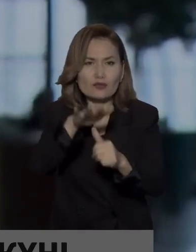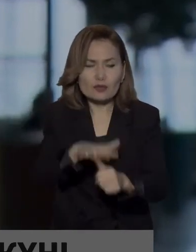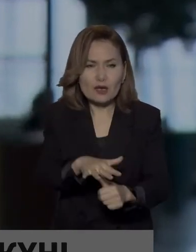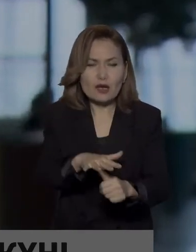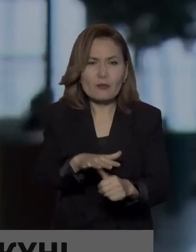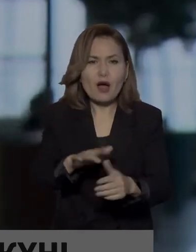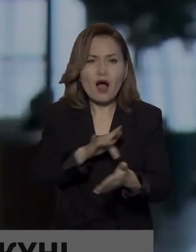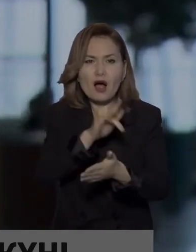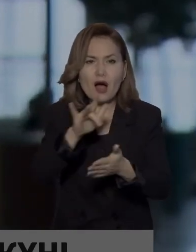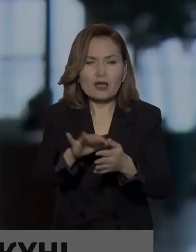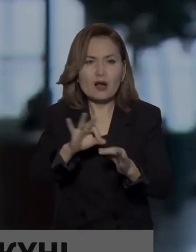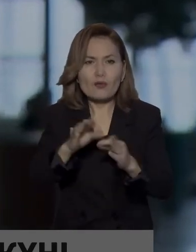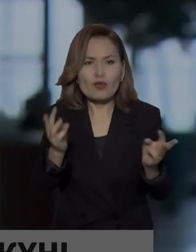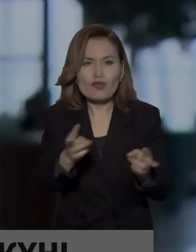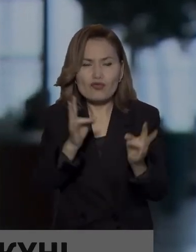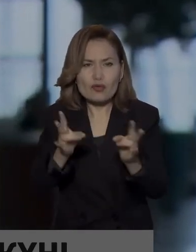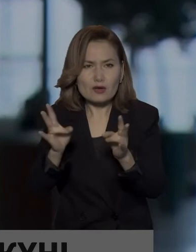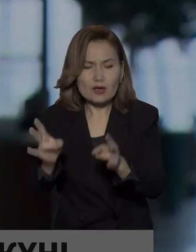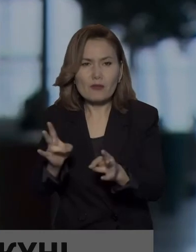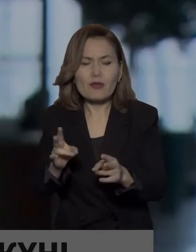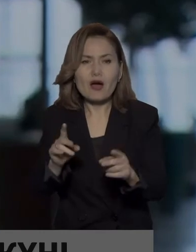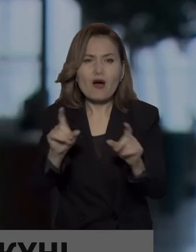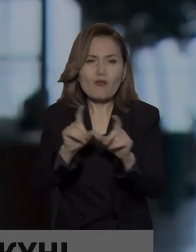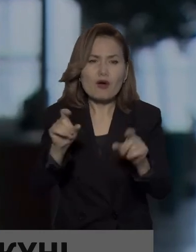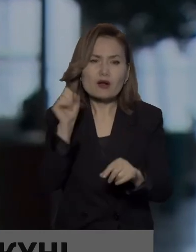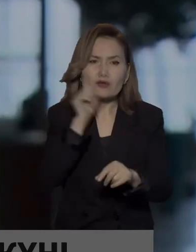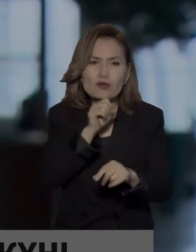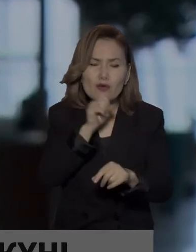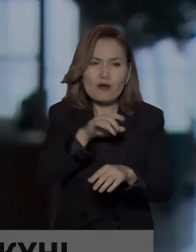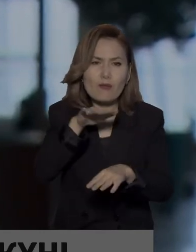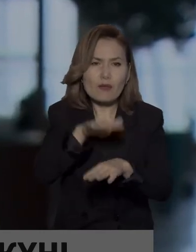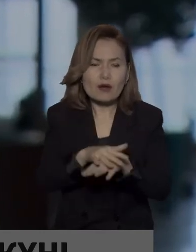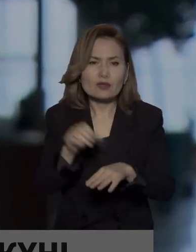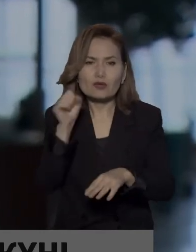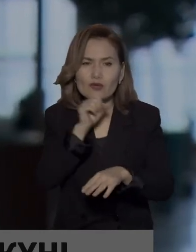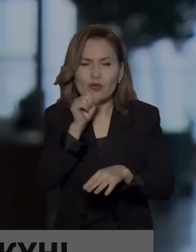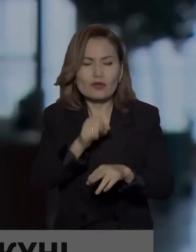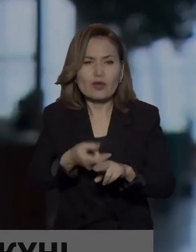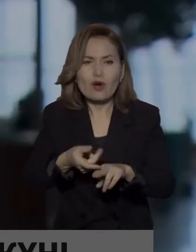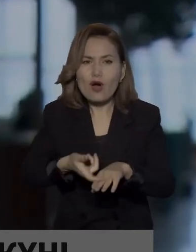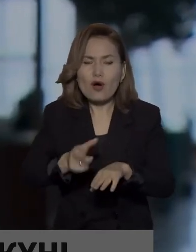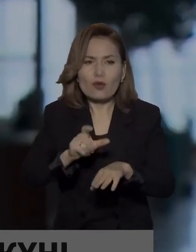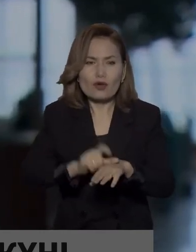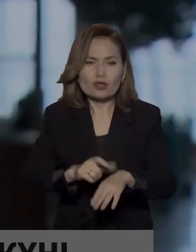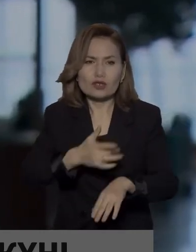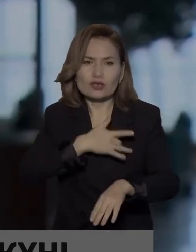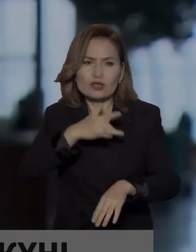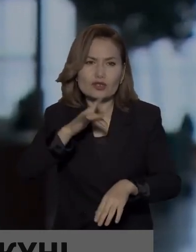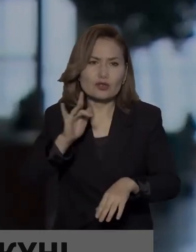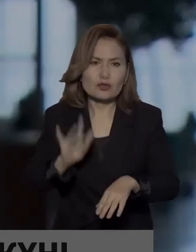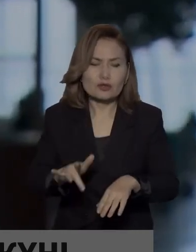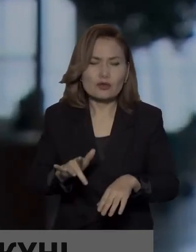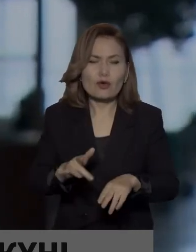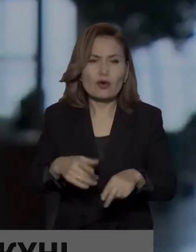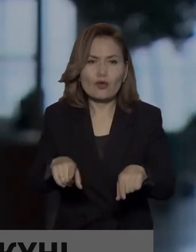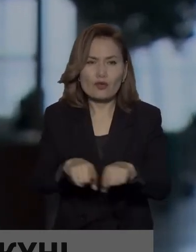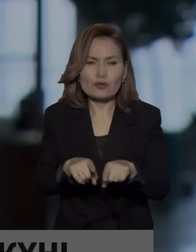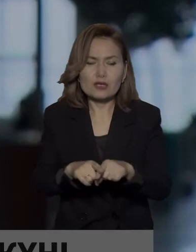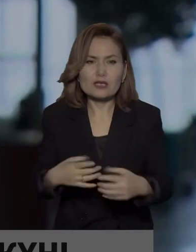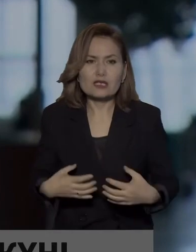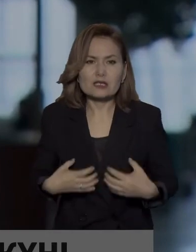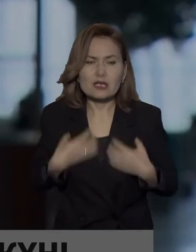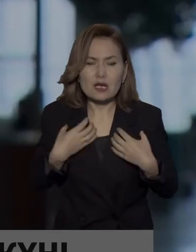қалаларымызға өрт қойып, қазынамызды тонап, айуандықтың ең бір адамның жан дүниесі